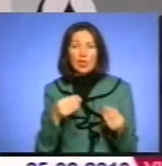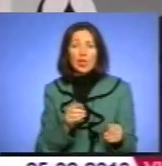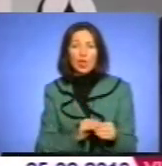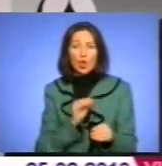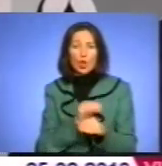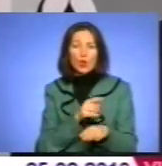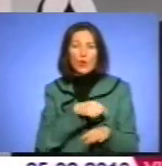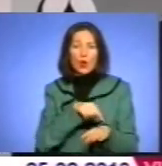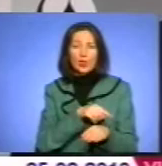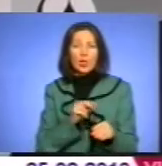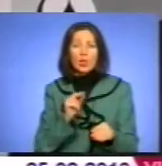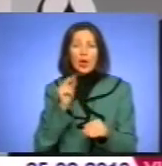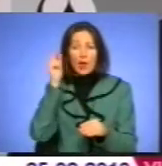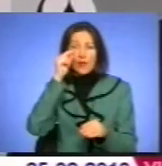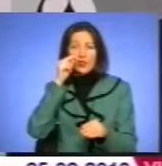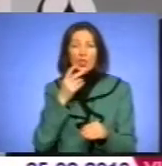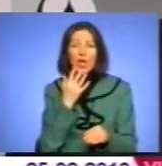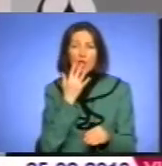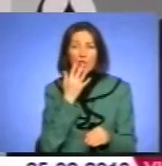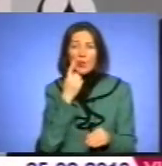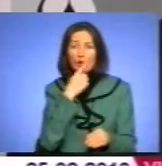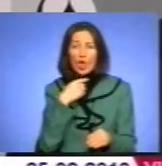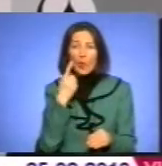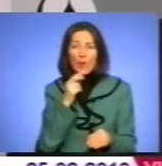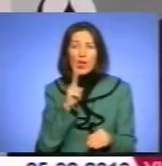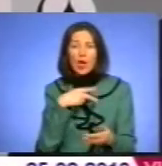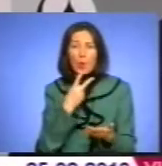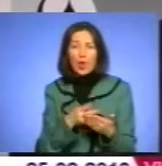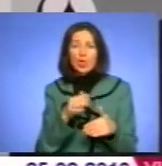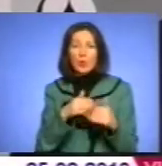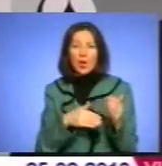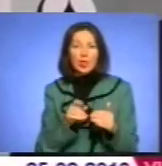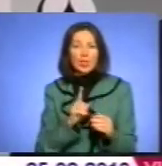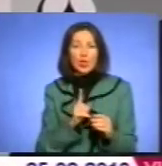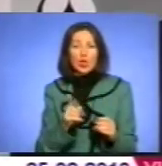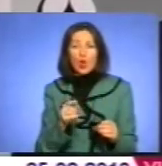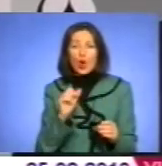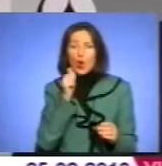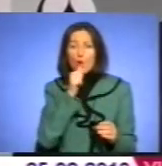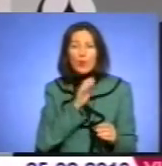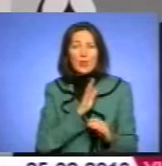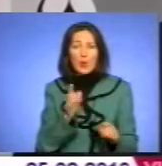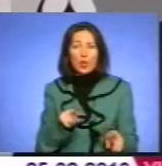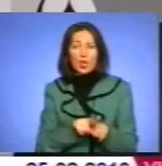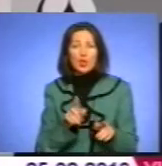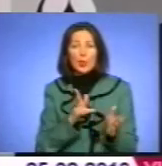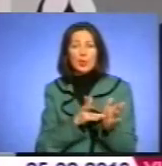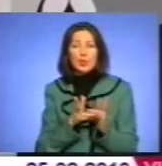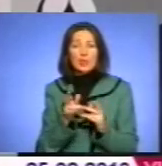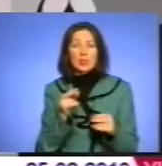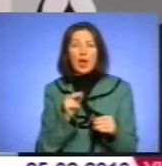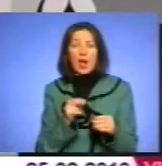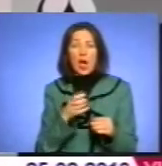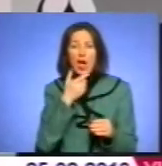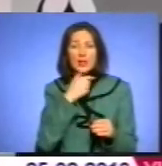години на вивчення іноземної мови. Але, як показує практика, ще жодного року не було так, щоб у нас християнська етика не викладалася. У